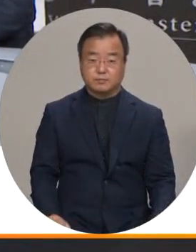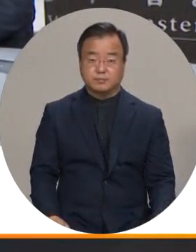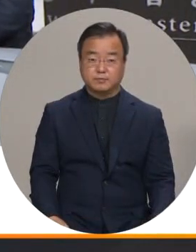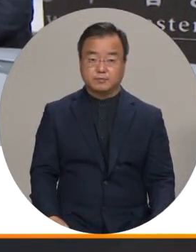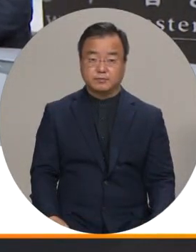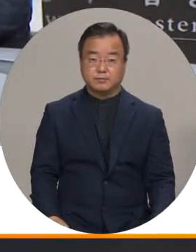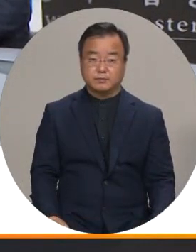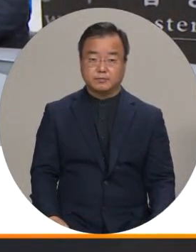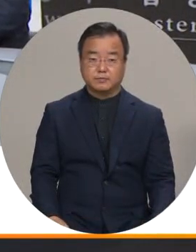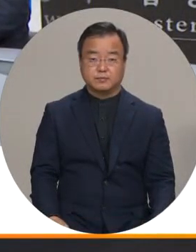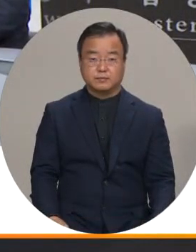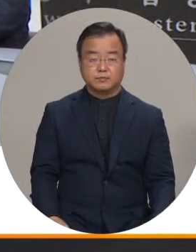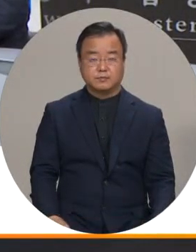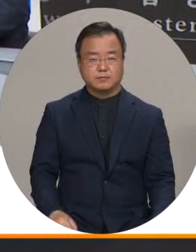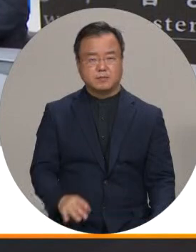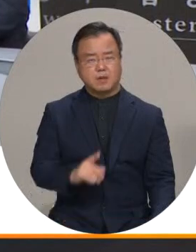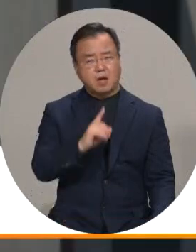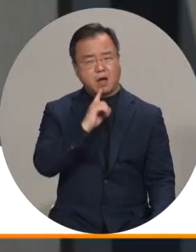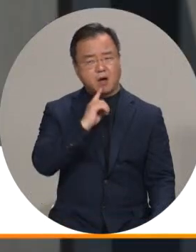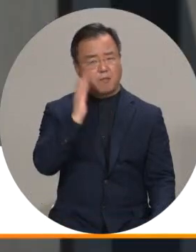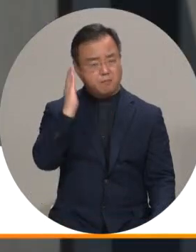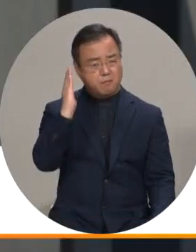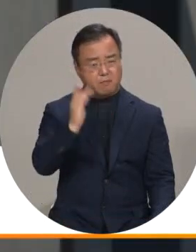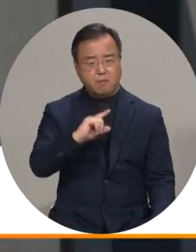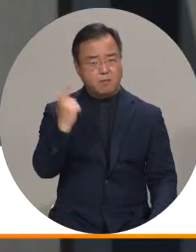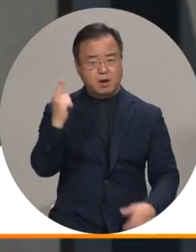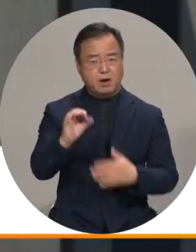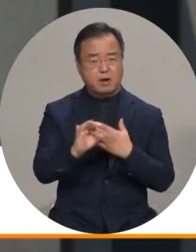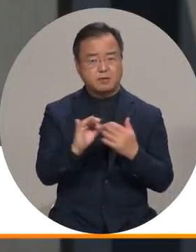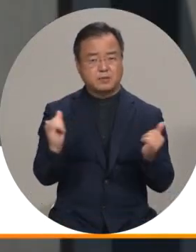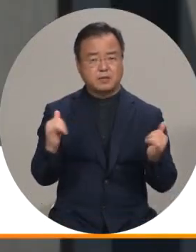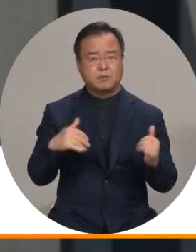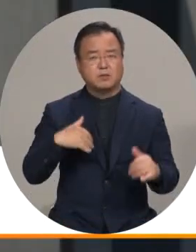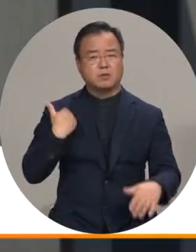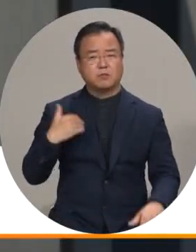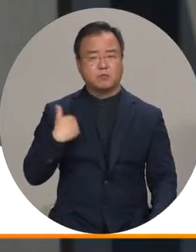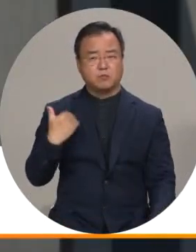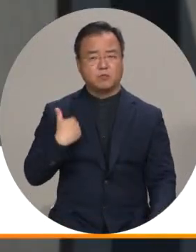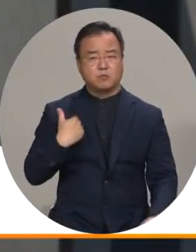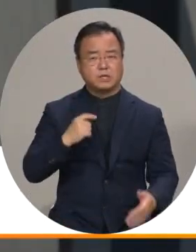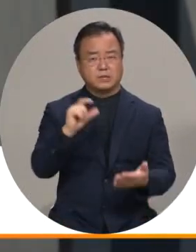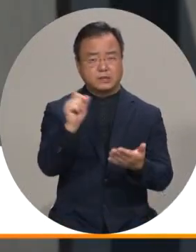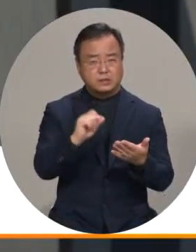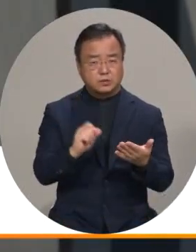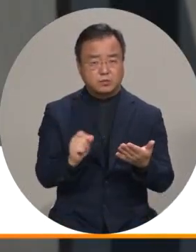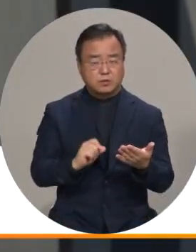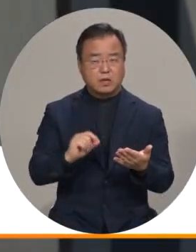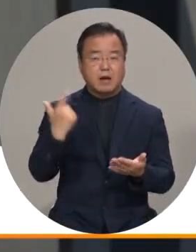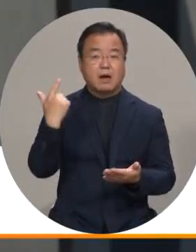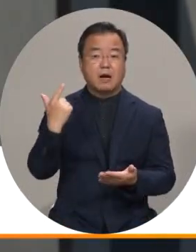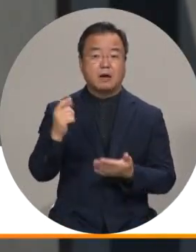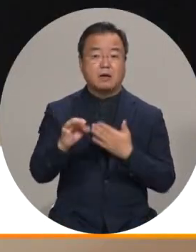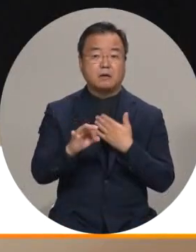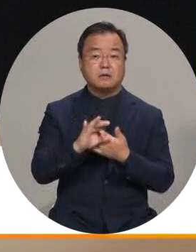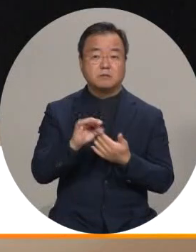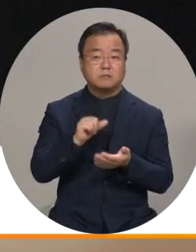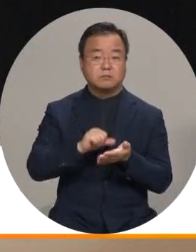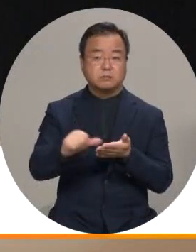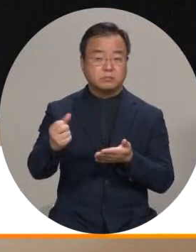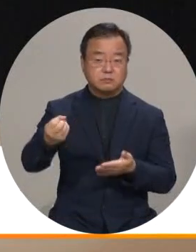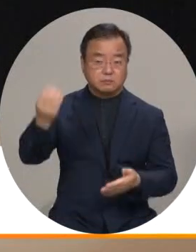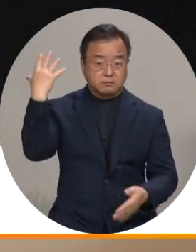있을까요 말하지 않으면 사람들이 정말 모르더라고요 그리고 기록하지 않으면 정말로 지워집니다